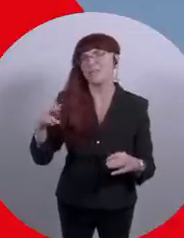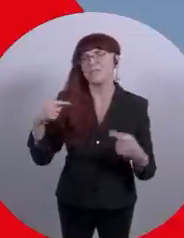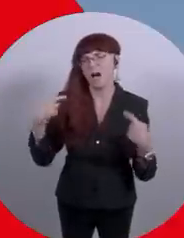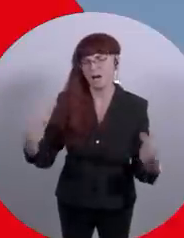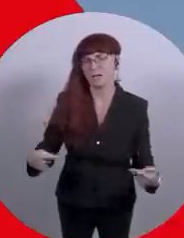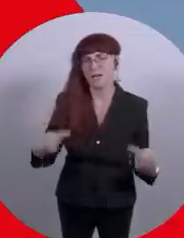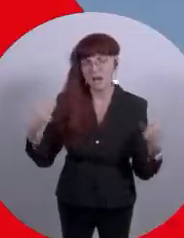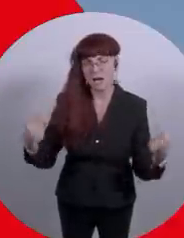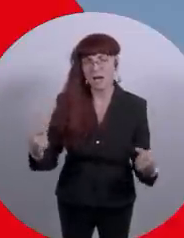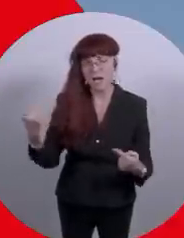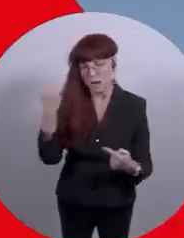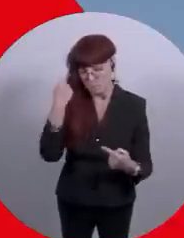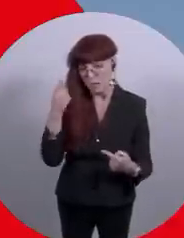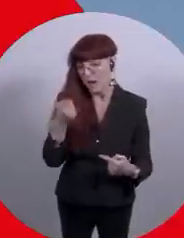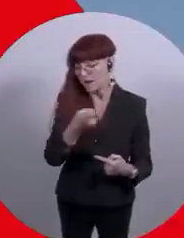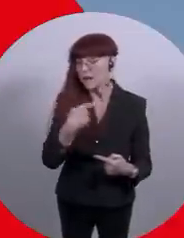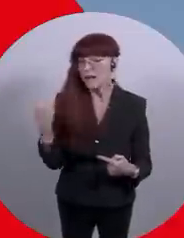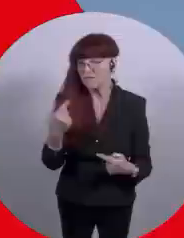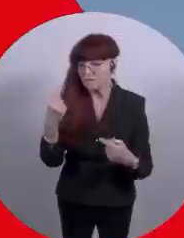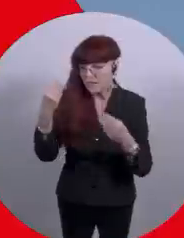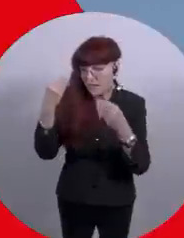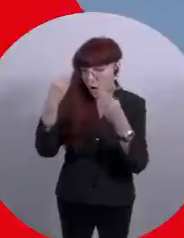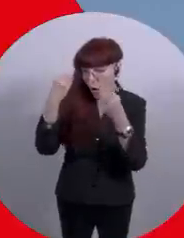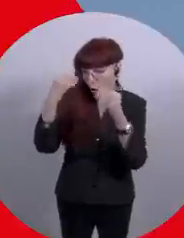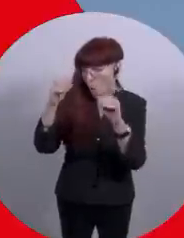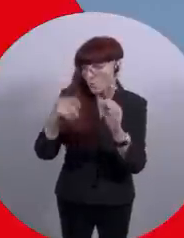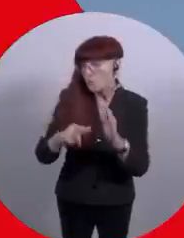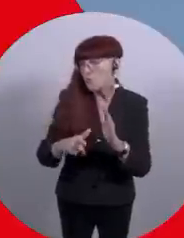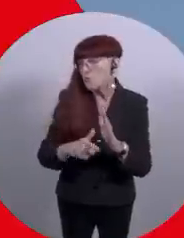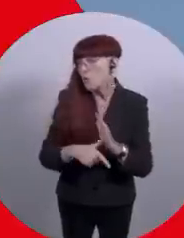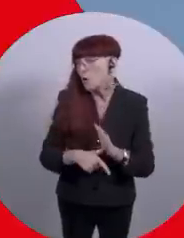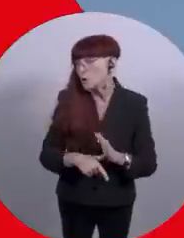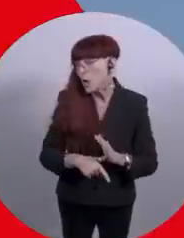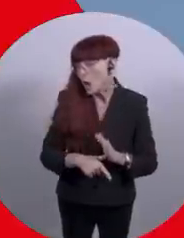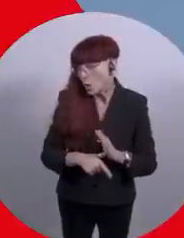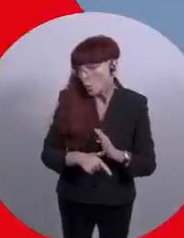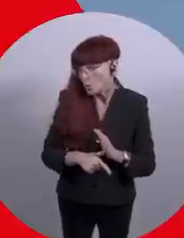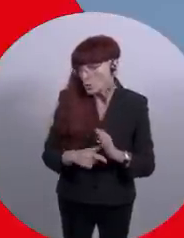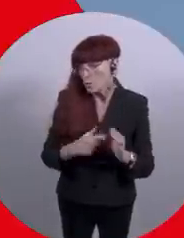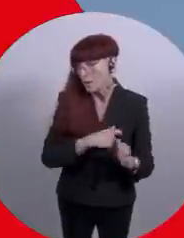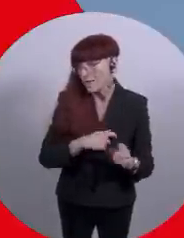so eine Ehren würdelose Partei sind wie ich sie noch die geistert habe in der Woche